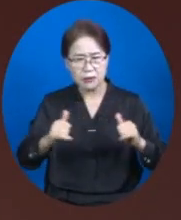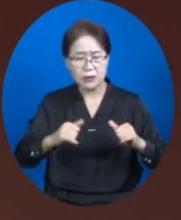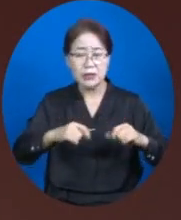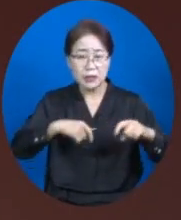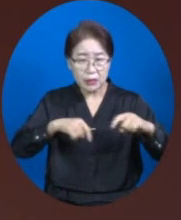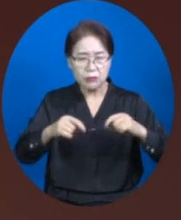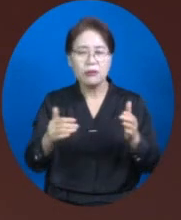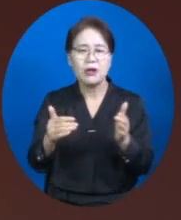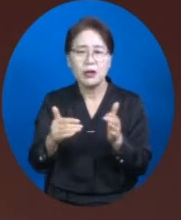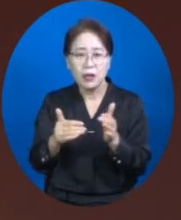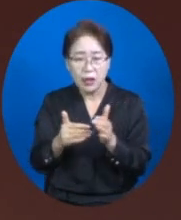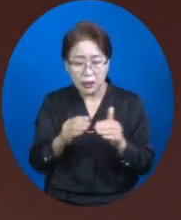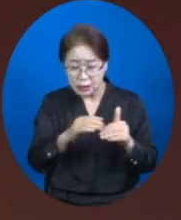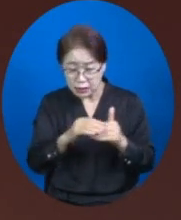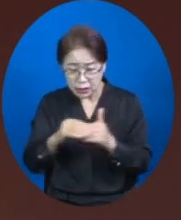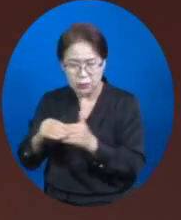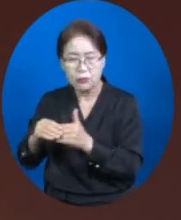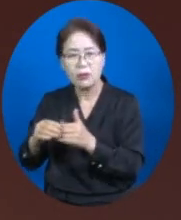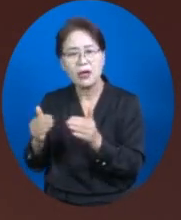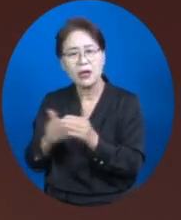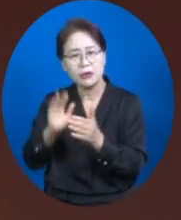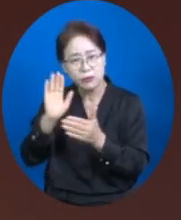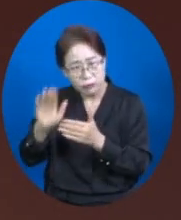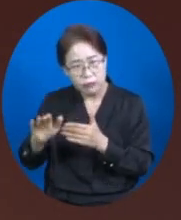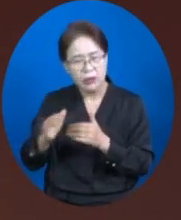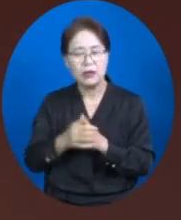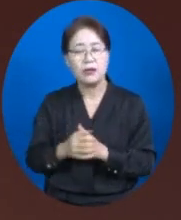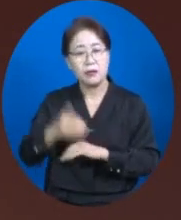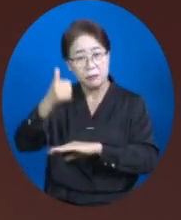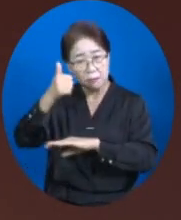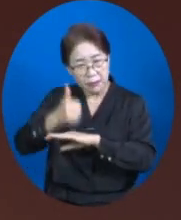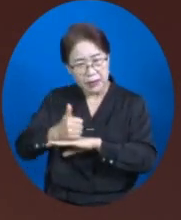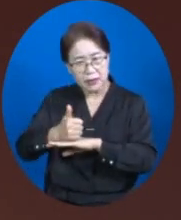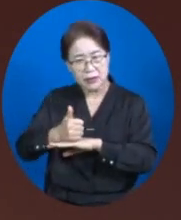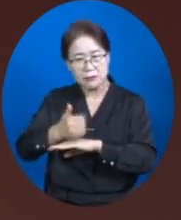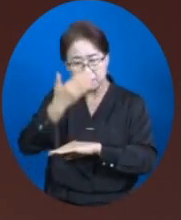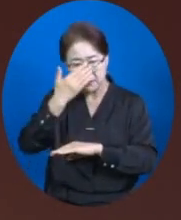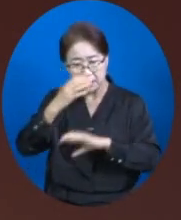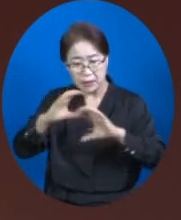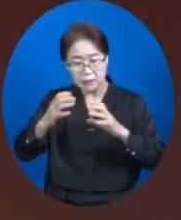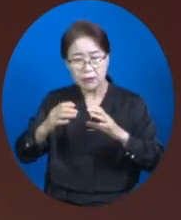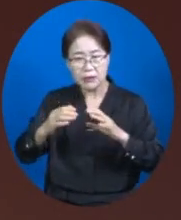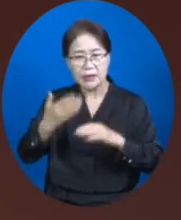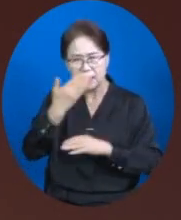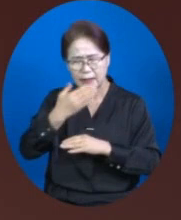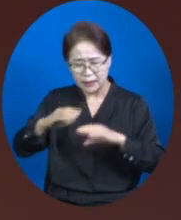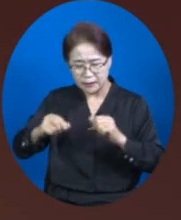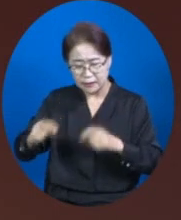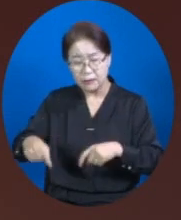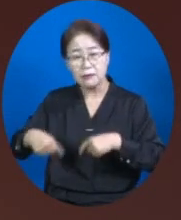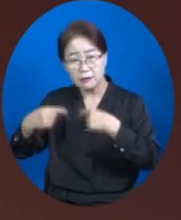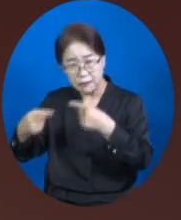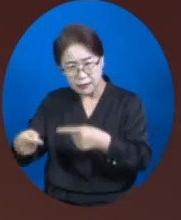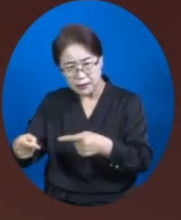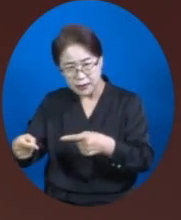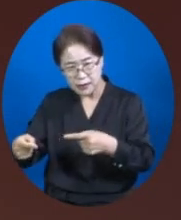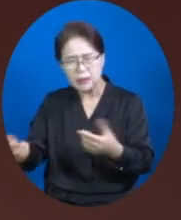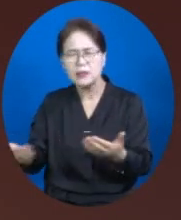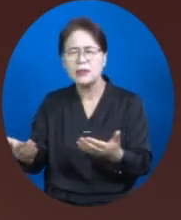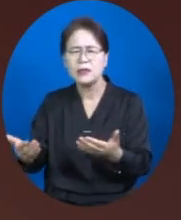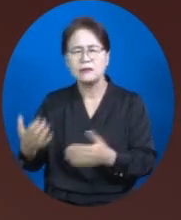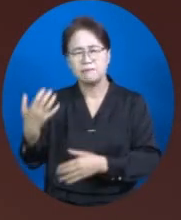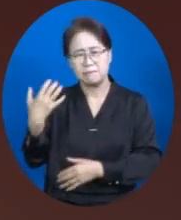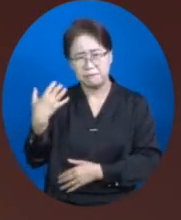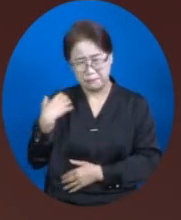인도한 다음에 마침내 이스라엘 백성들을 가나안 땅으로 드러 보내는 일까지